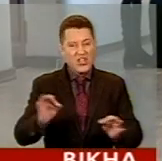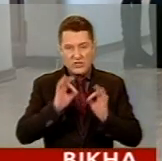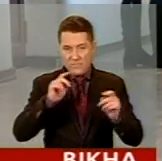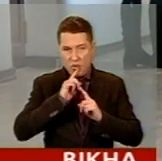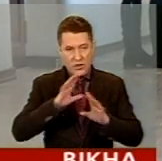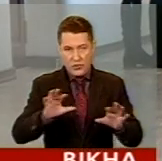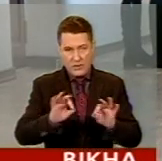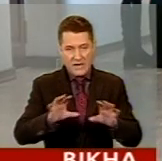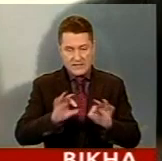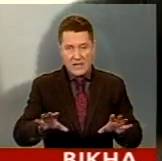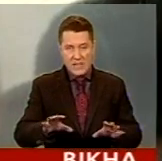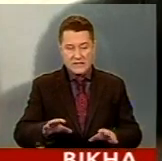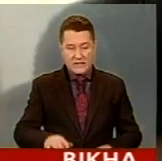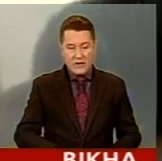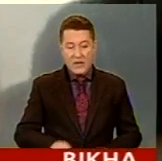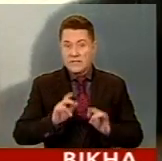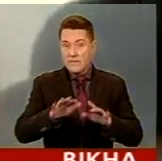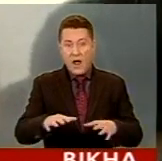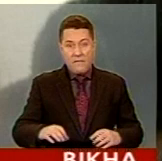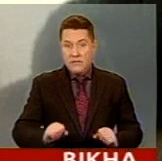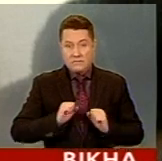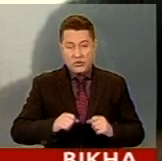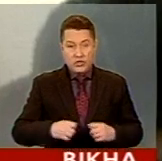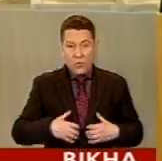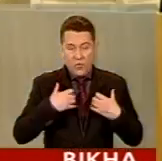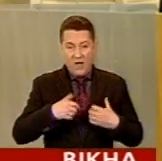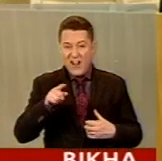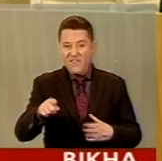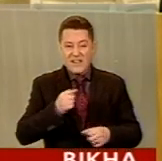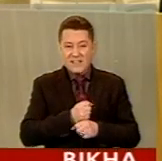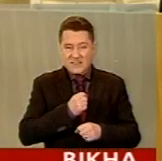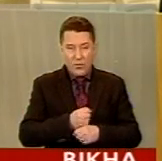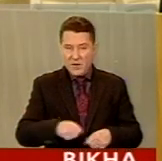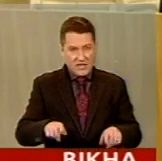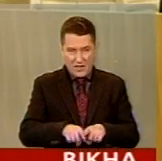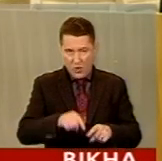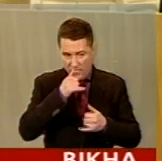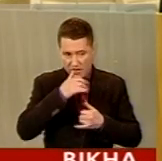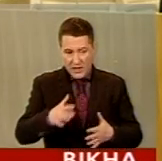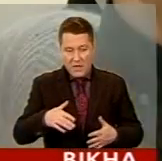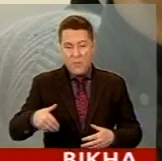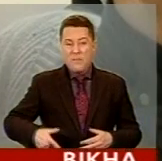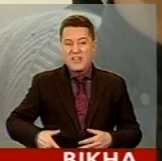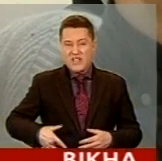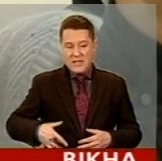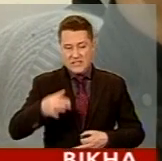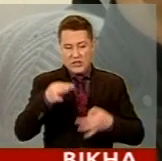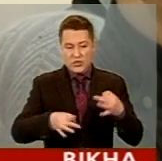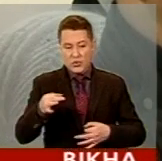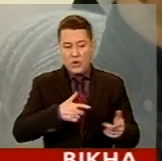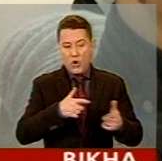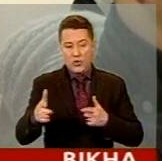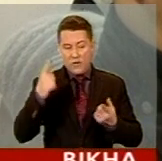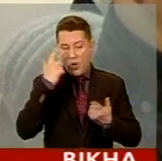камеру зізнаються, справа їх шокувала. Певні, Святослав такого зробити не міг. Тим часом Печерський суд уже готовий оголосити